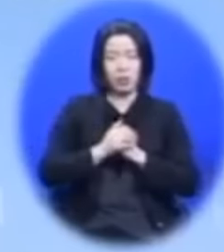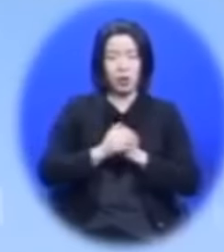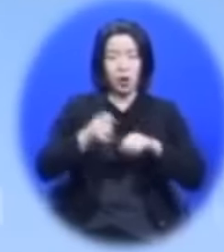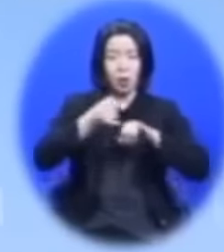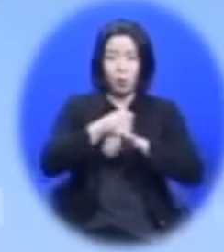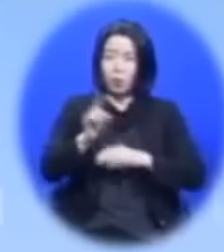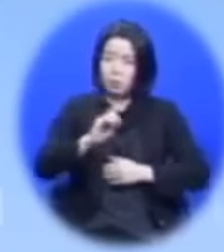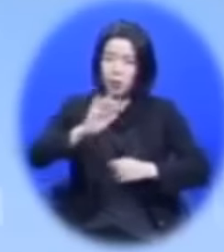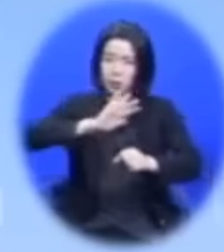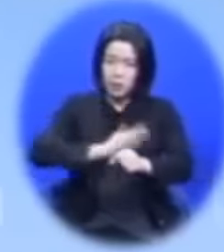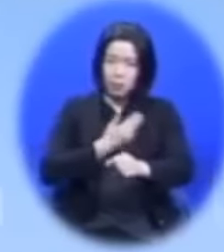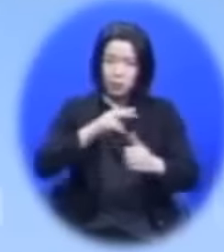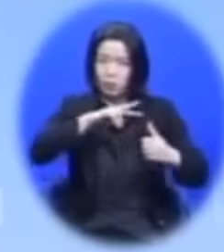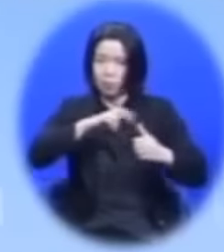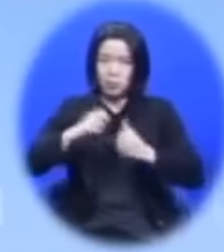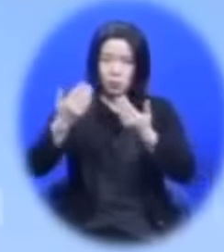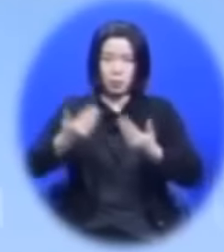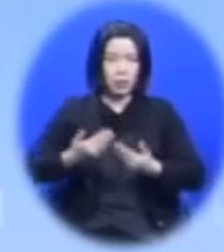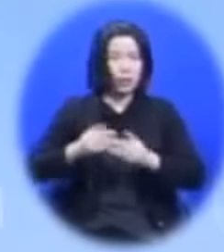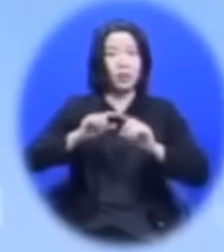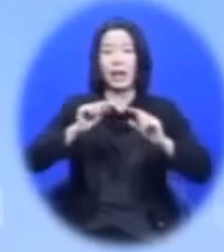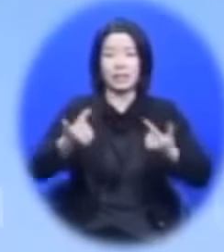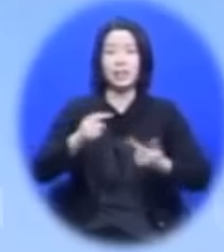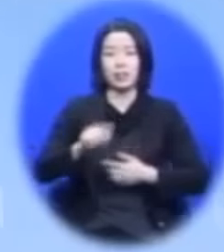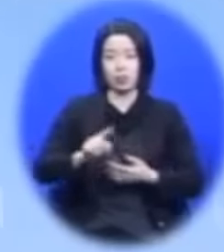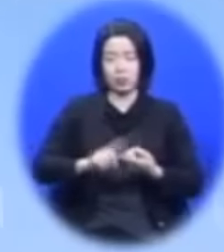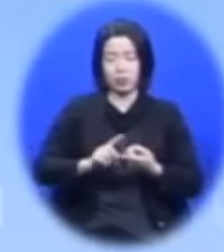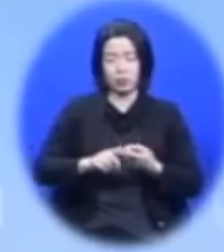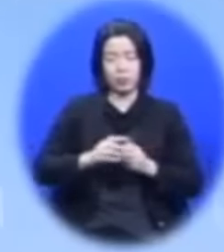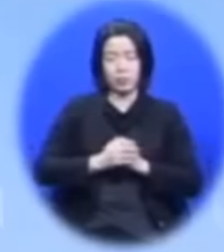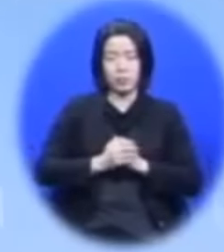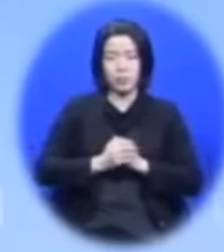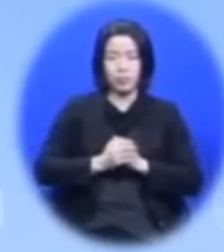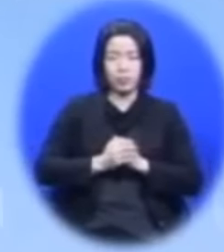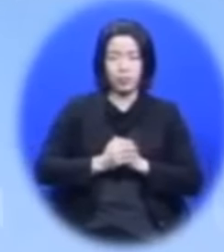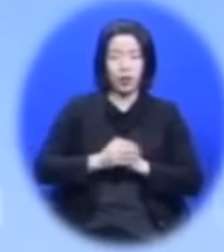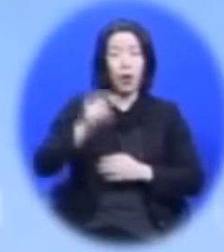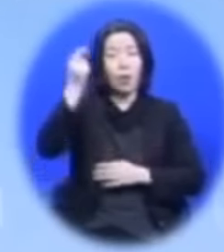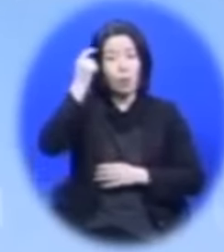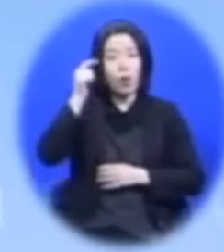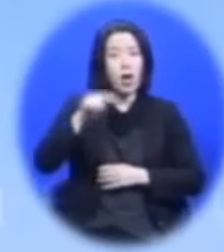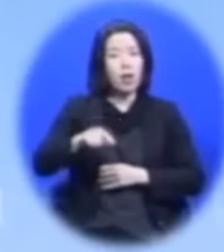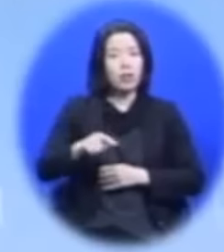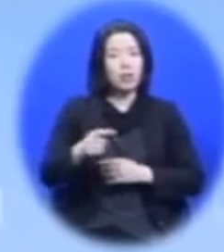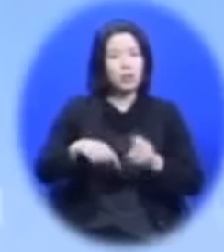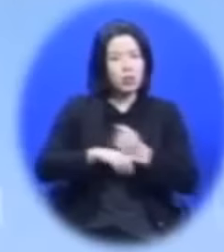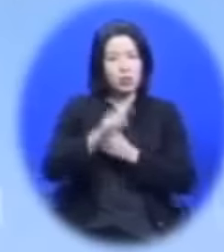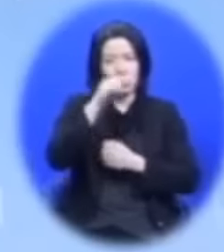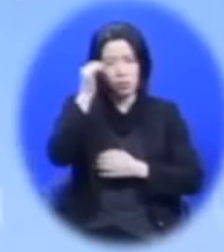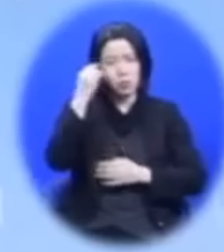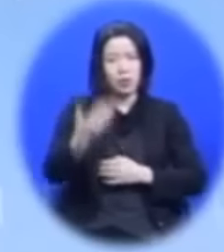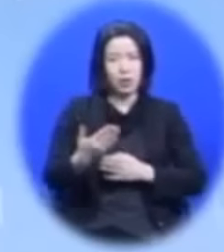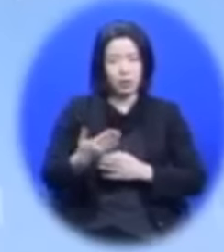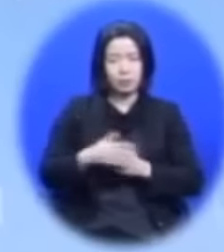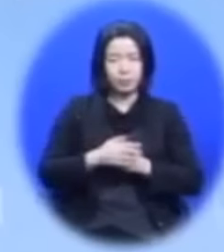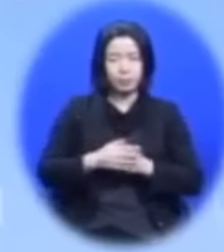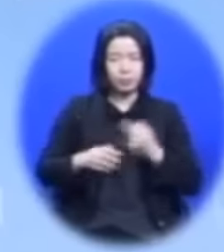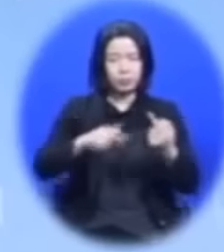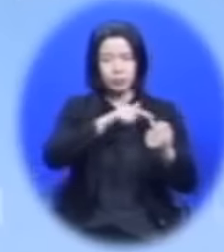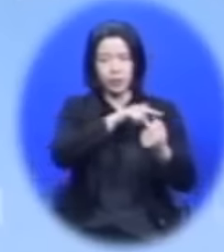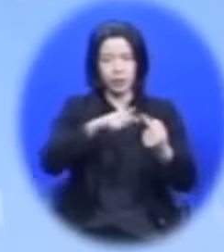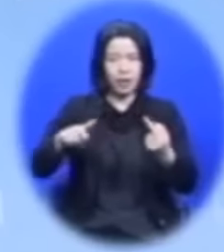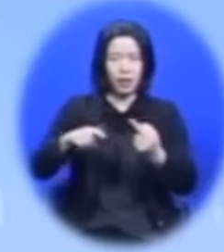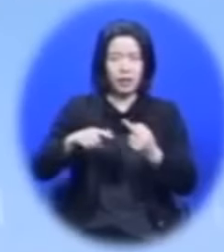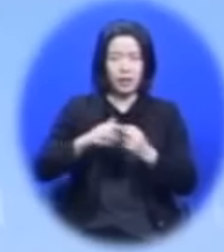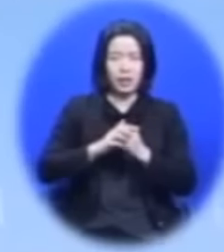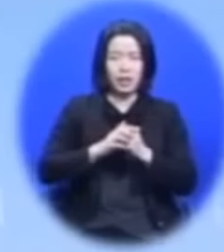뭘 잘못해서 미움을 사는 건 아니라는 겁니다. 그 왜 이런가? 가인이 마귀에게,